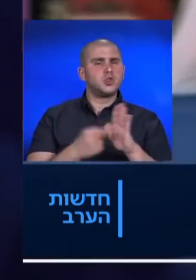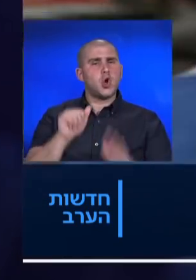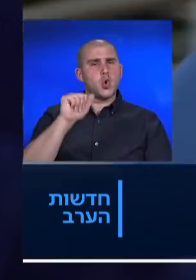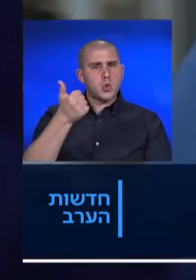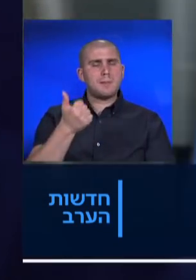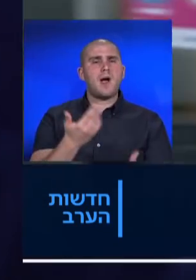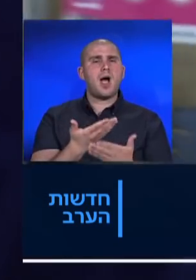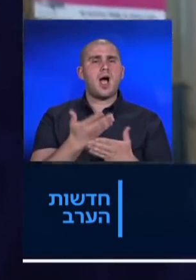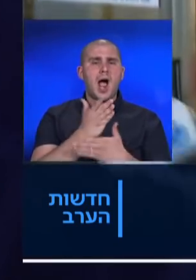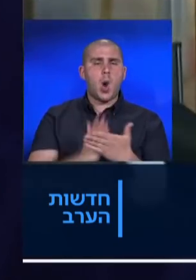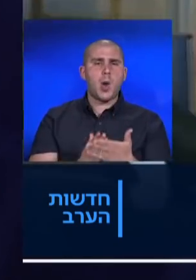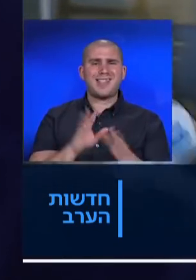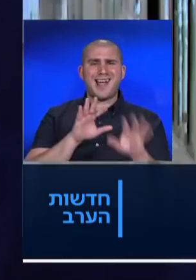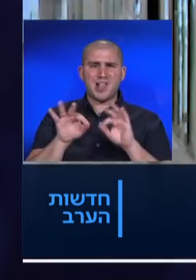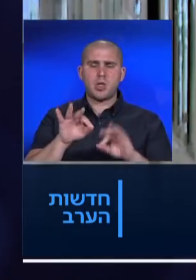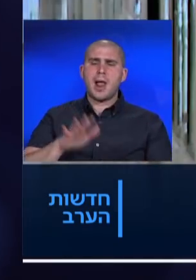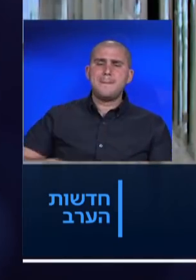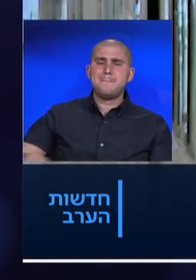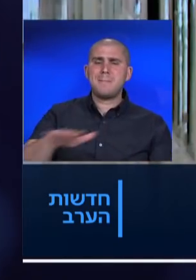הקניונים למתחמים של ככה